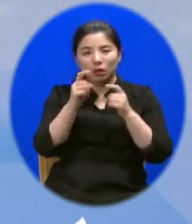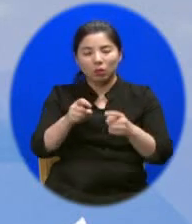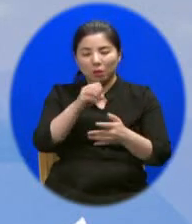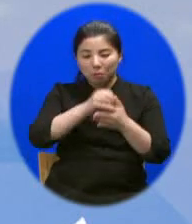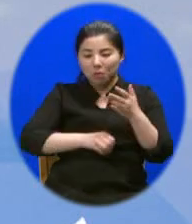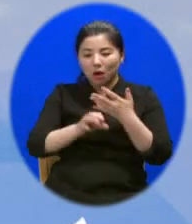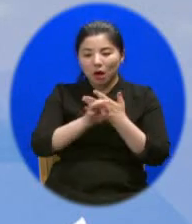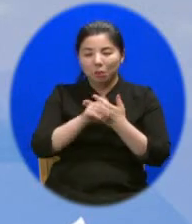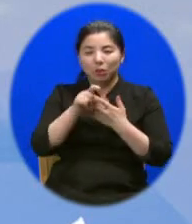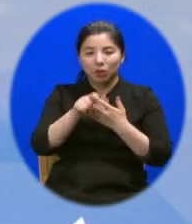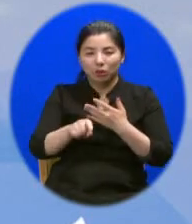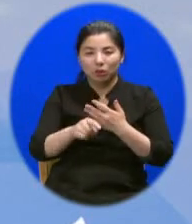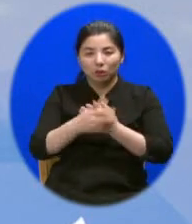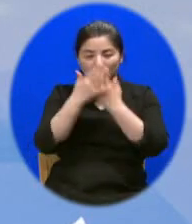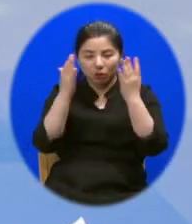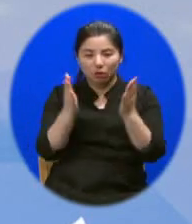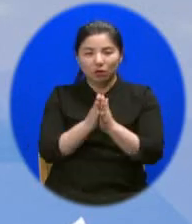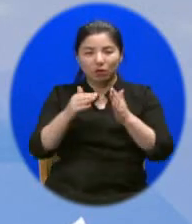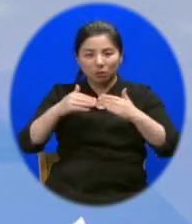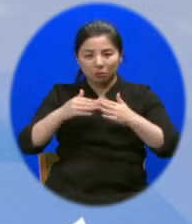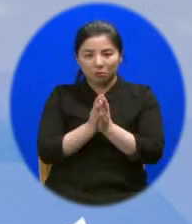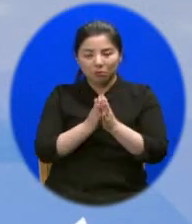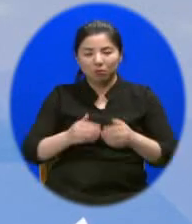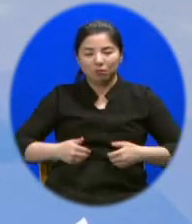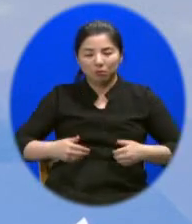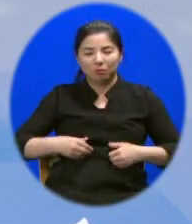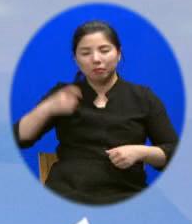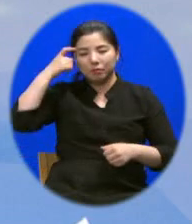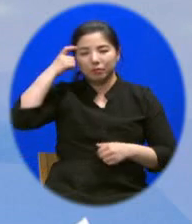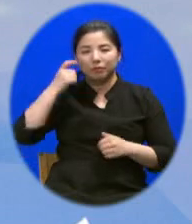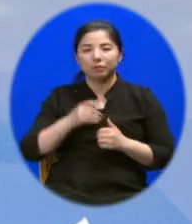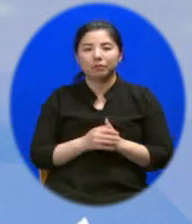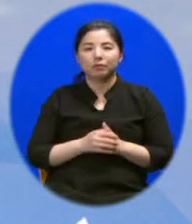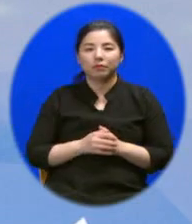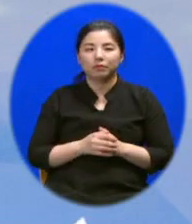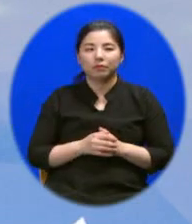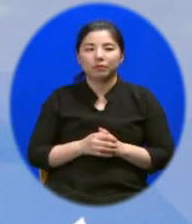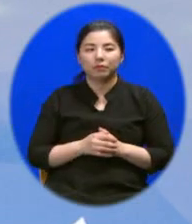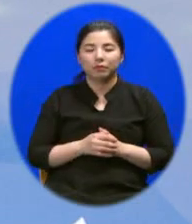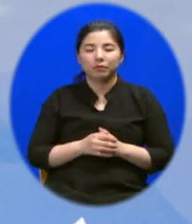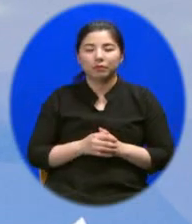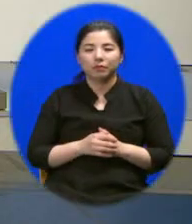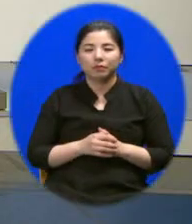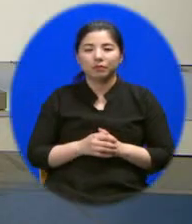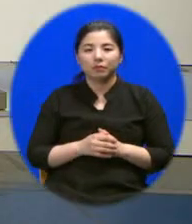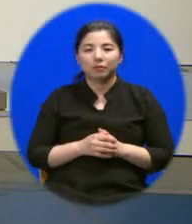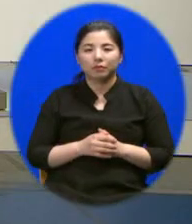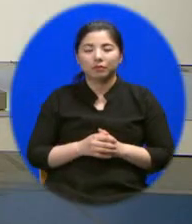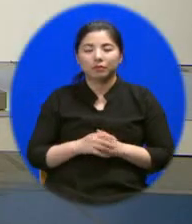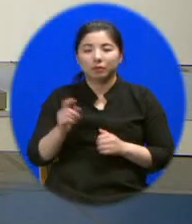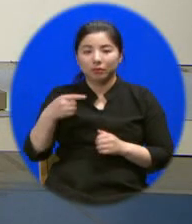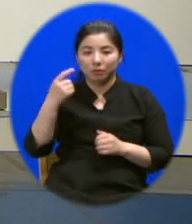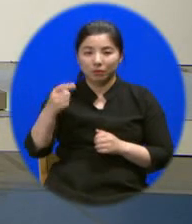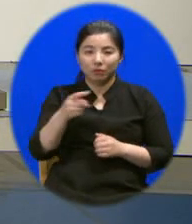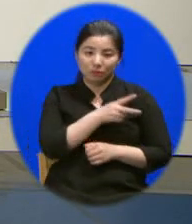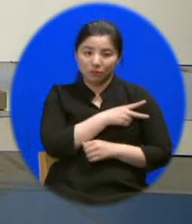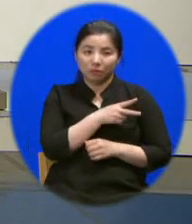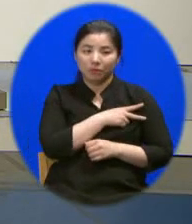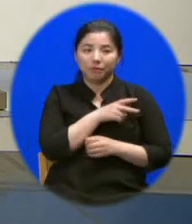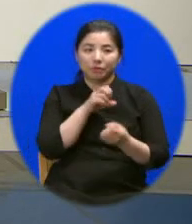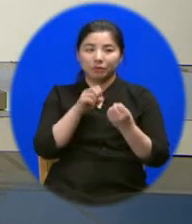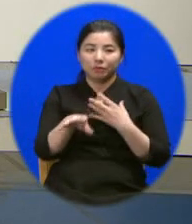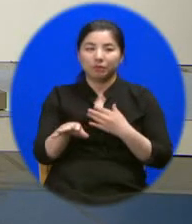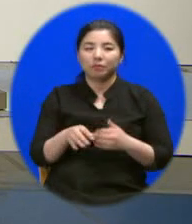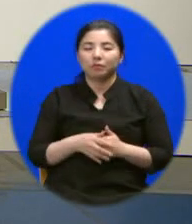있다면 이거 이것을 철폐해야 될 필요가 있다는 생각입니다 4 다음은 경대 에서 후보